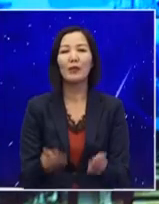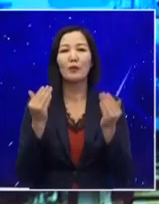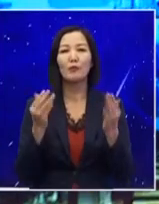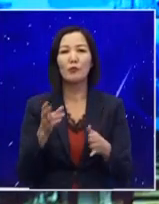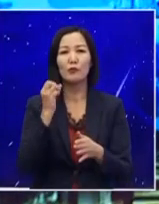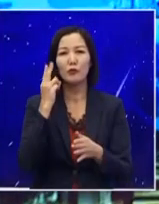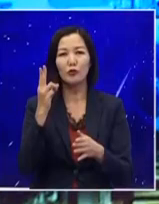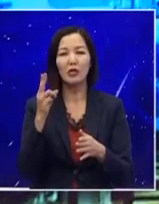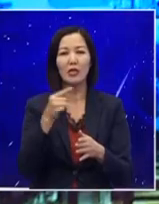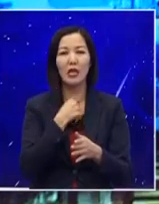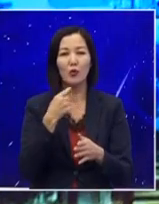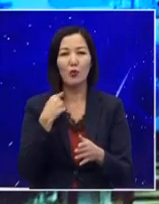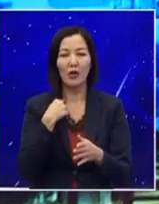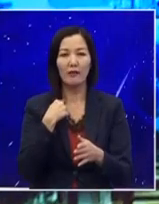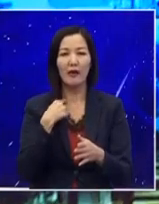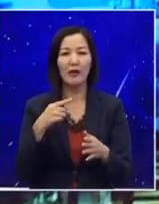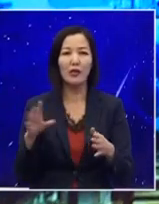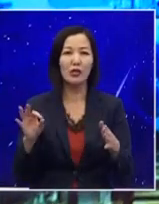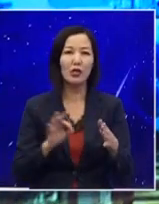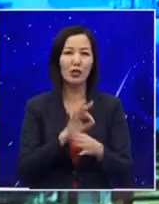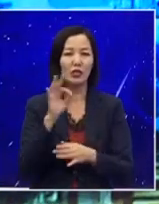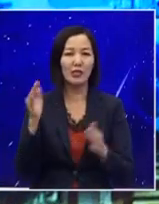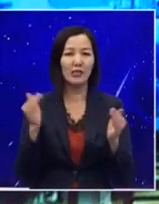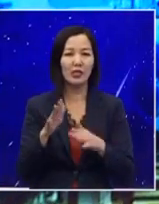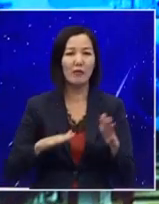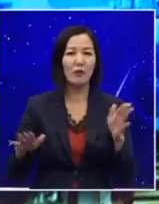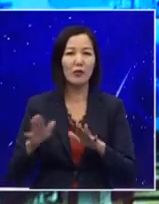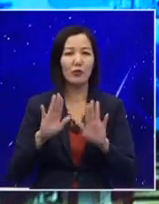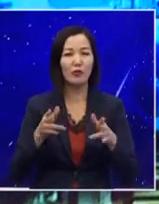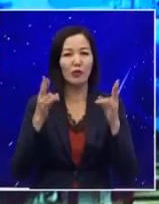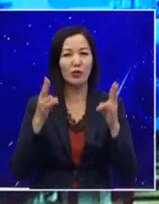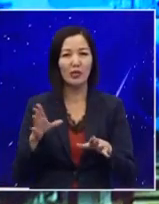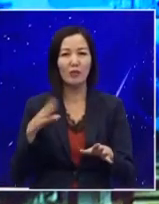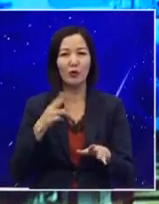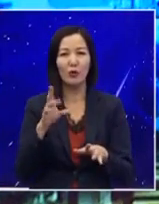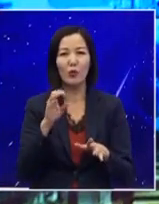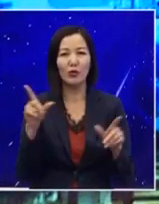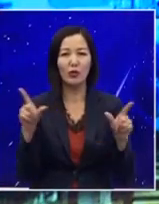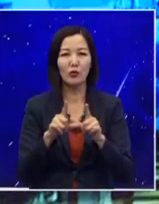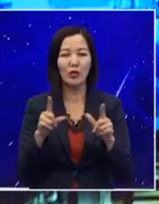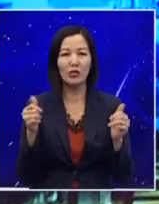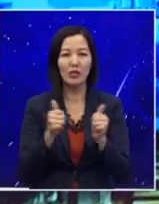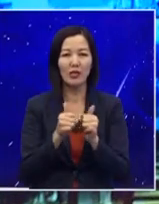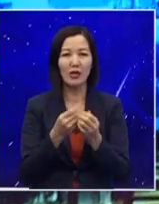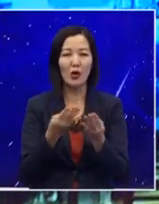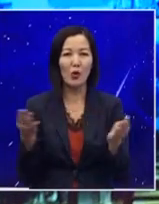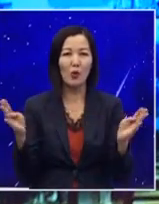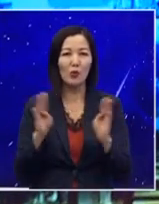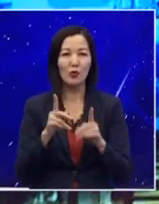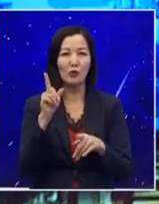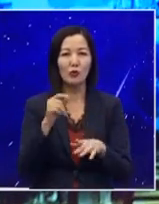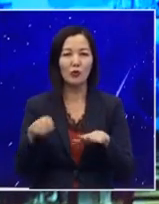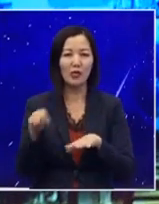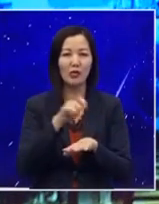Бүгін түс ауа Талдықорғандағы шығыс ықшам ауданында төтенше оқиға болды. Көктерек дүкені жанындағы қоршаулы 100 шаршы метрлік